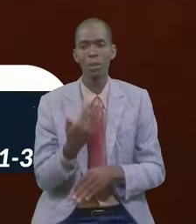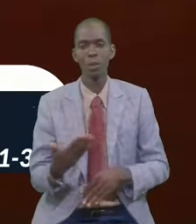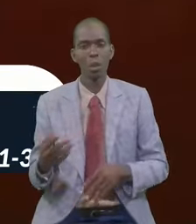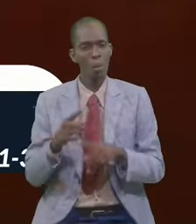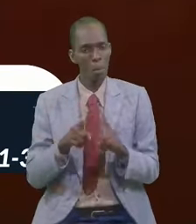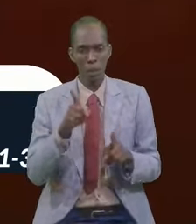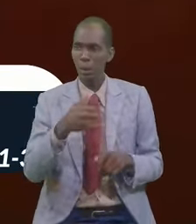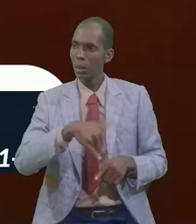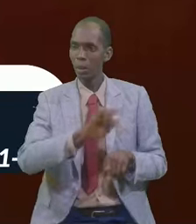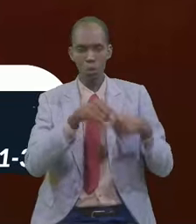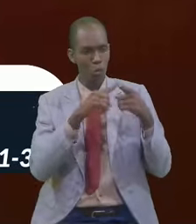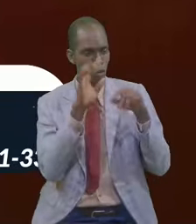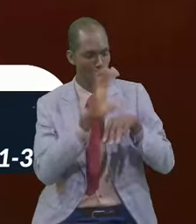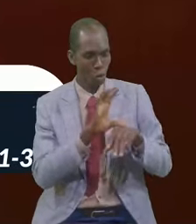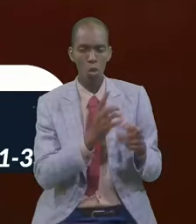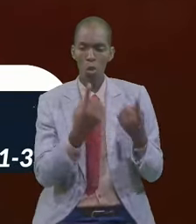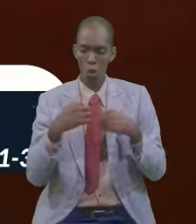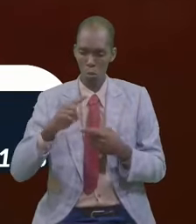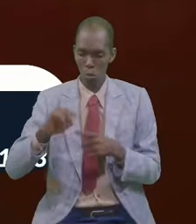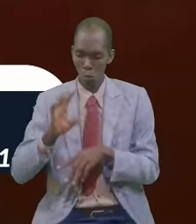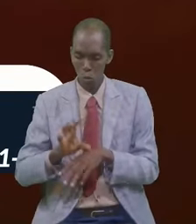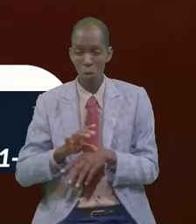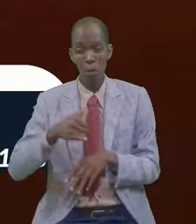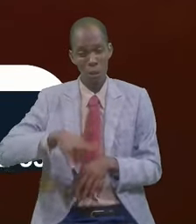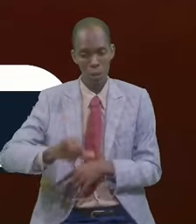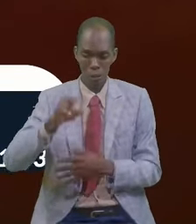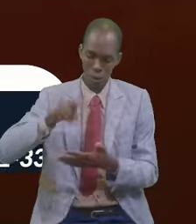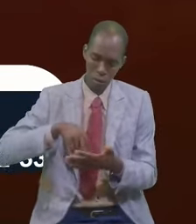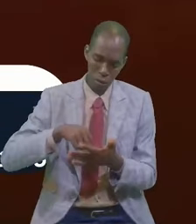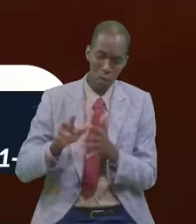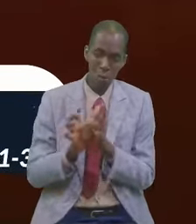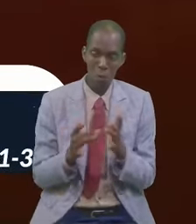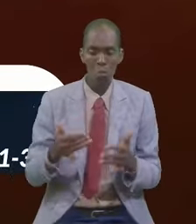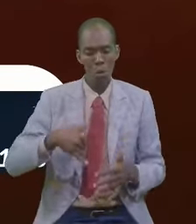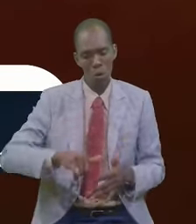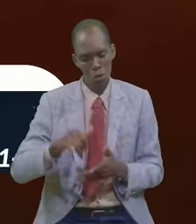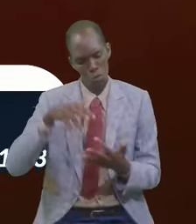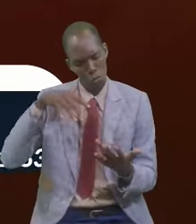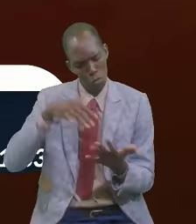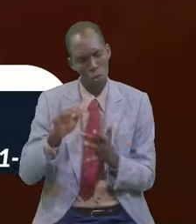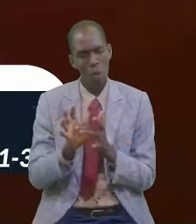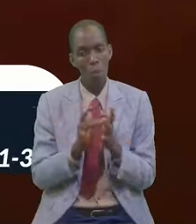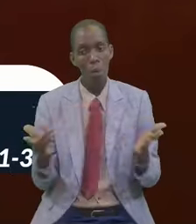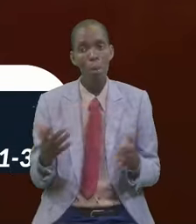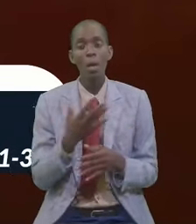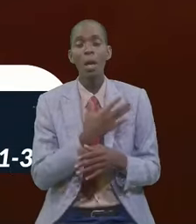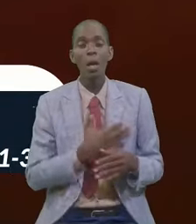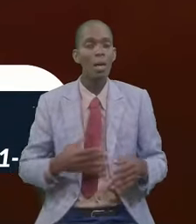d'en parler. Ils jouissent d'en parler. Ils vont à l'église. Ils étudient la Bible.